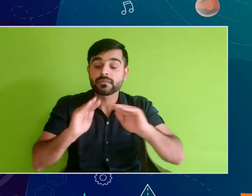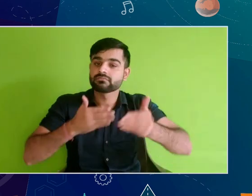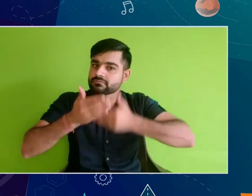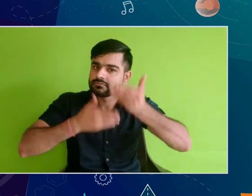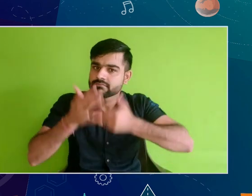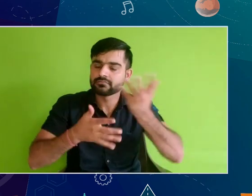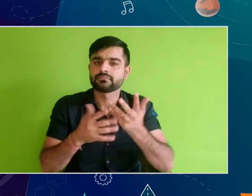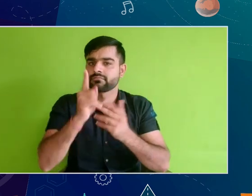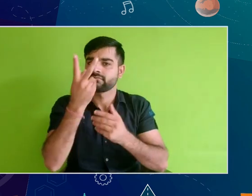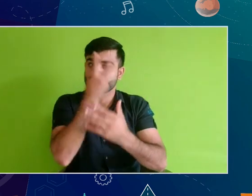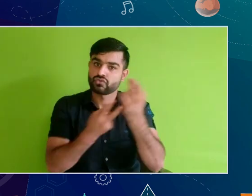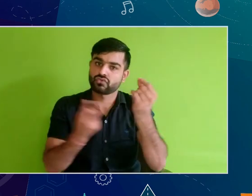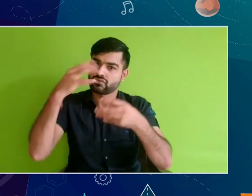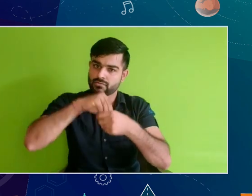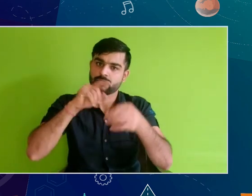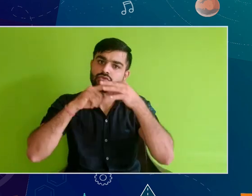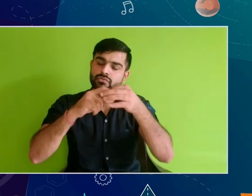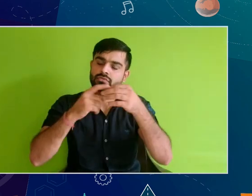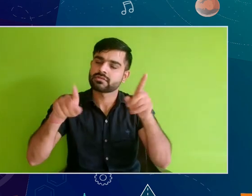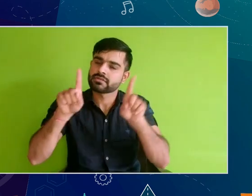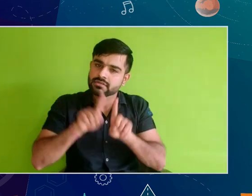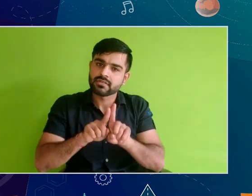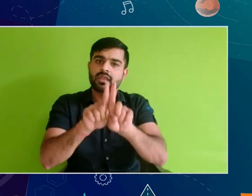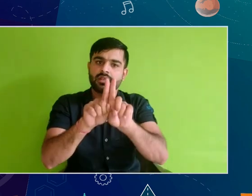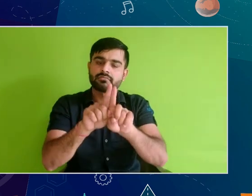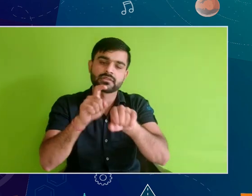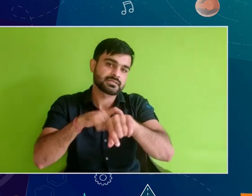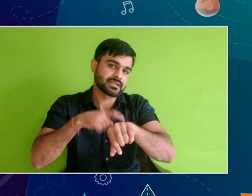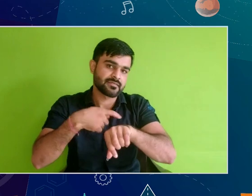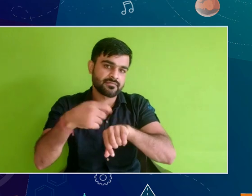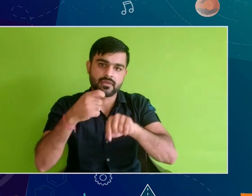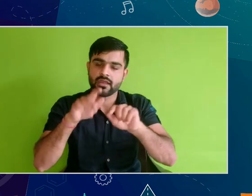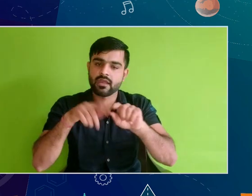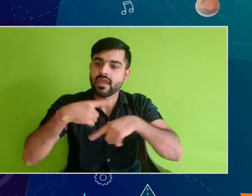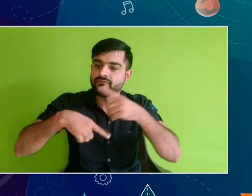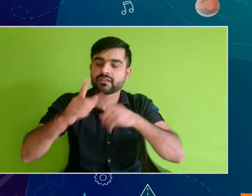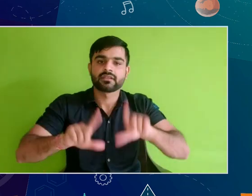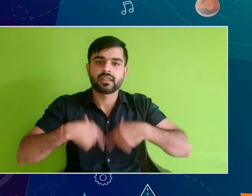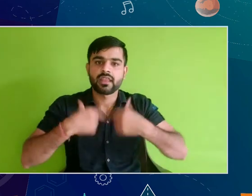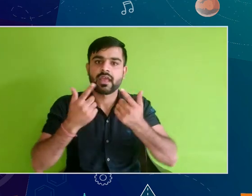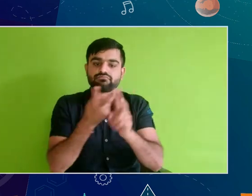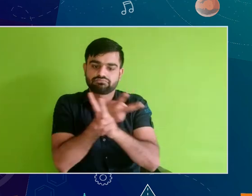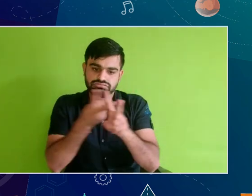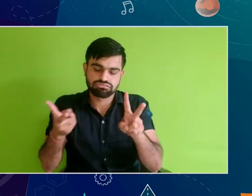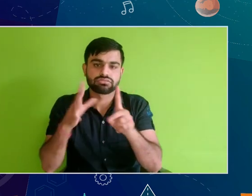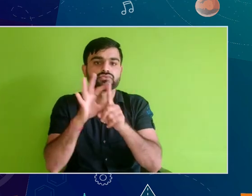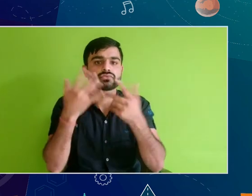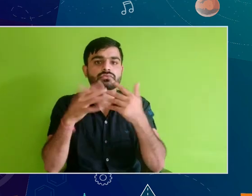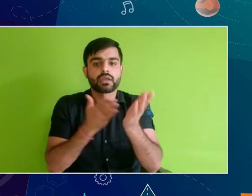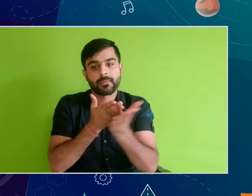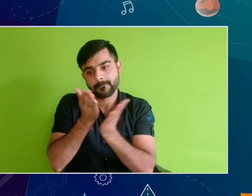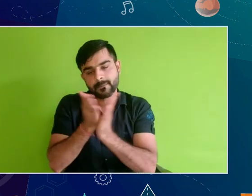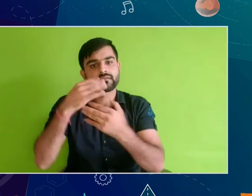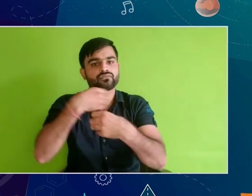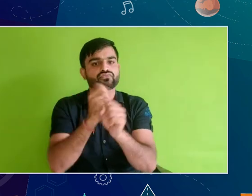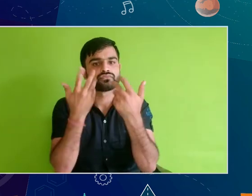क्वेश्चन साइमल्टेनियसली बिकॉज वी आर लैकिंग विद द टाइम. तो कैसे डे टू डे लाइफ की जो रूटीन्स हैं उसमें उन मेथड्स को कैसे जनरेट किया जा सकता है. सो फर्स्ट